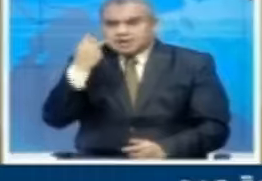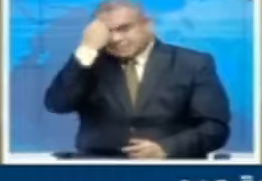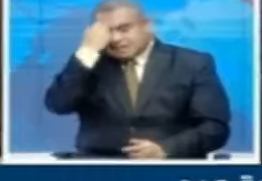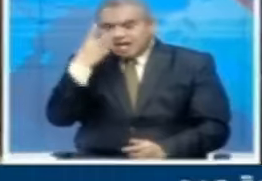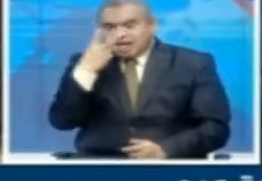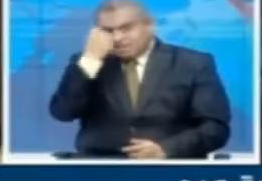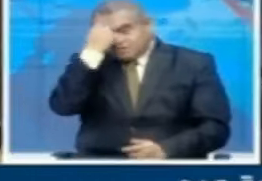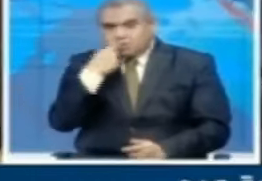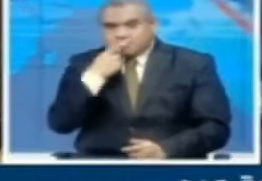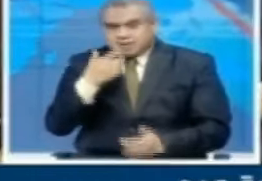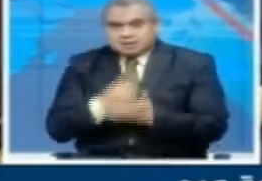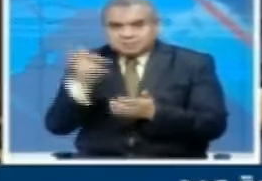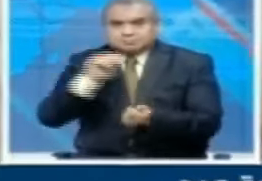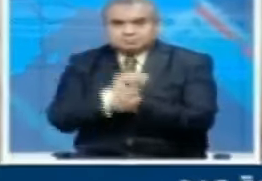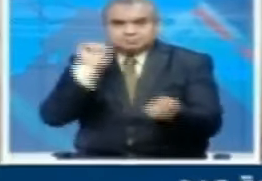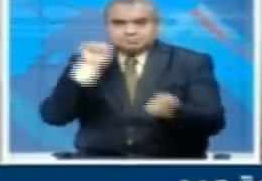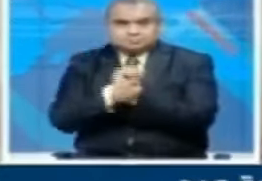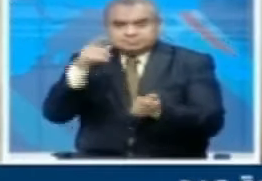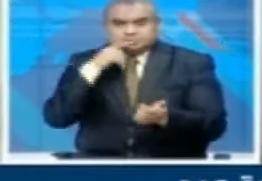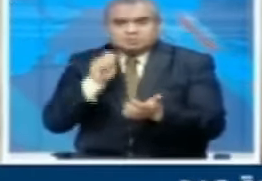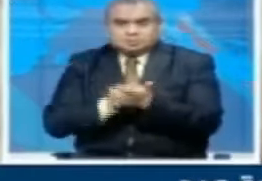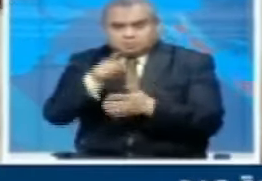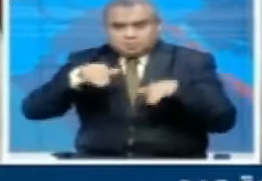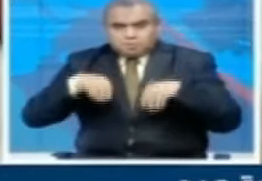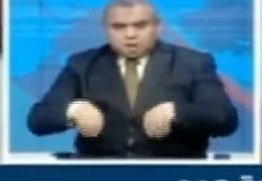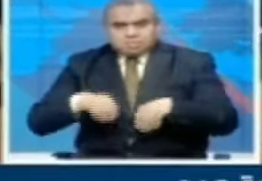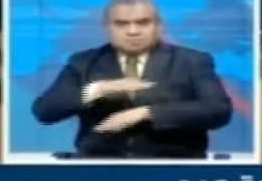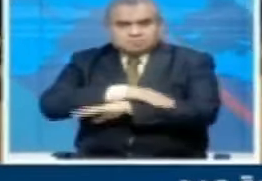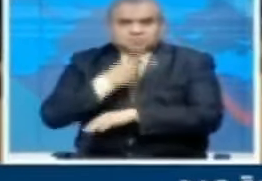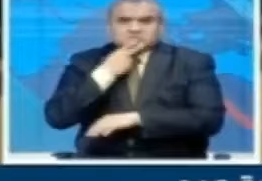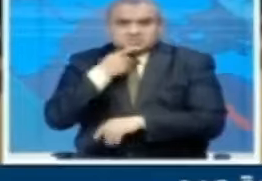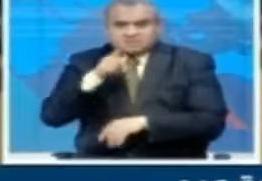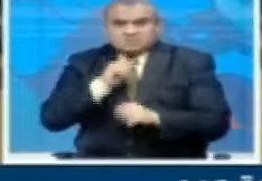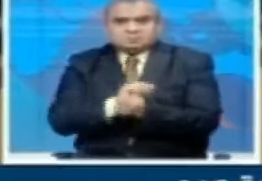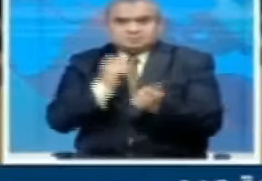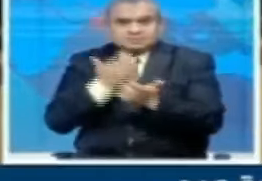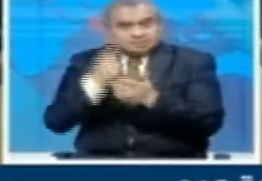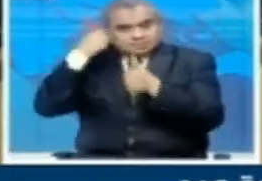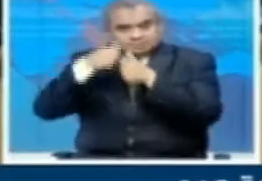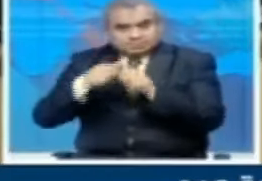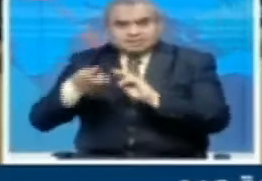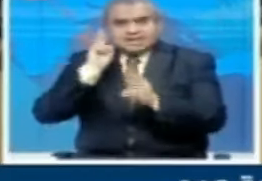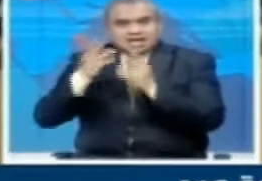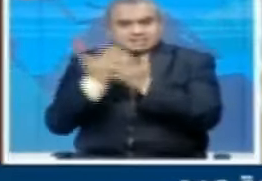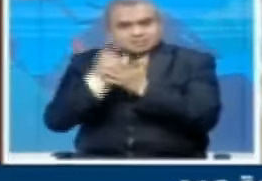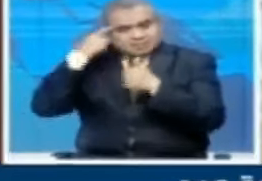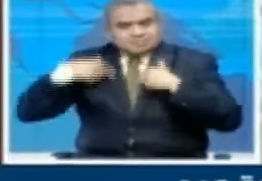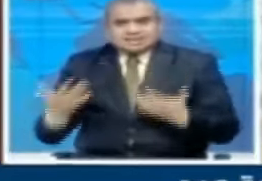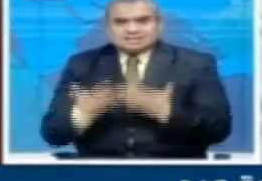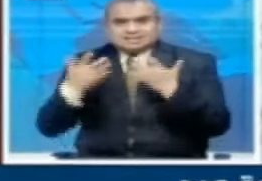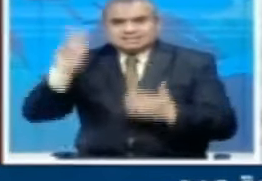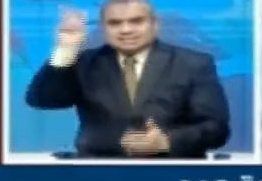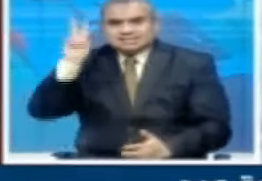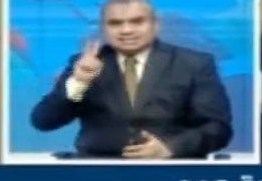2024 في شأن العفو عن باقي مدة العقوبة لبعض المحكوم عليهم بمناسبة الاحتفال بذكرى تحرير سيناء.